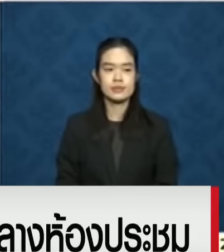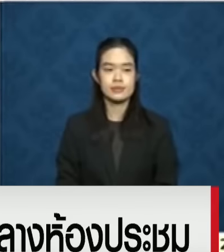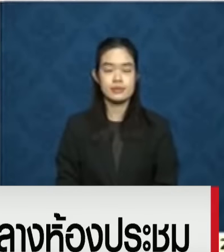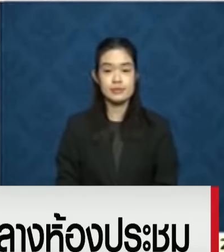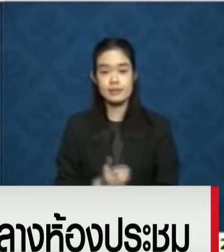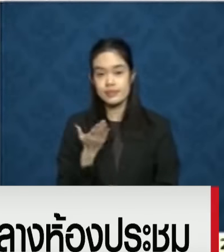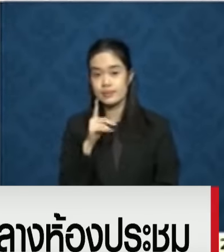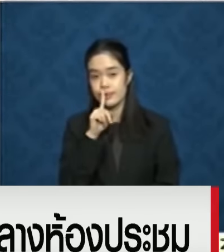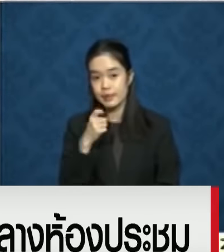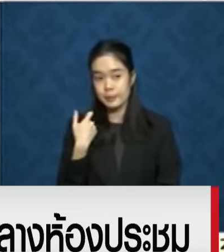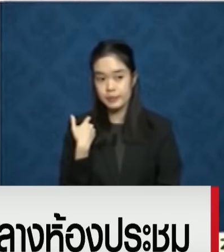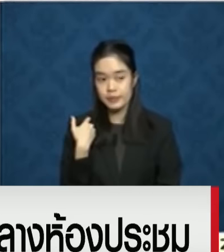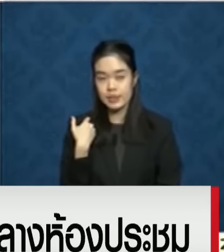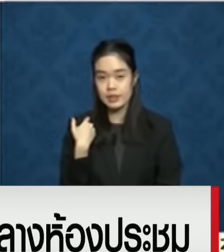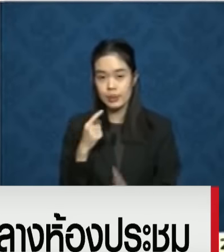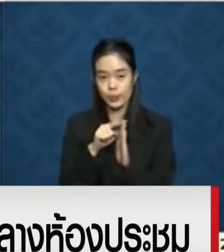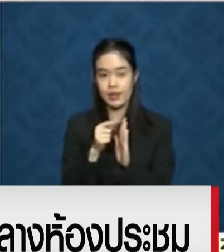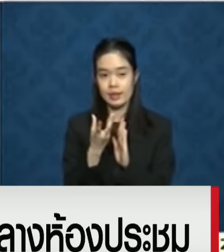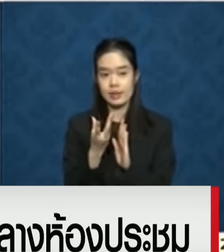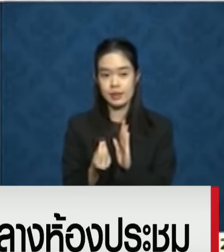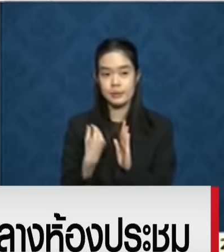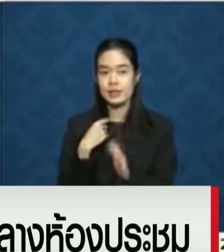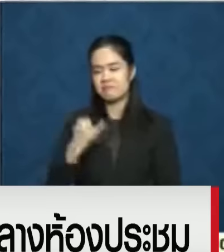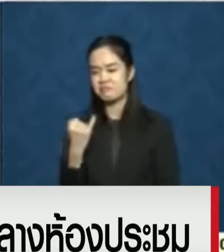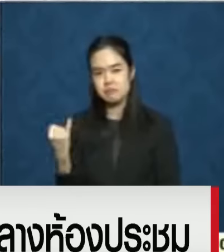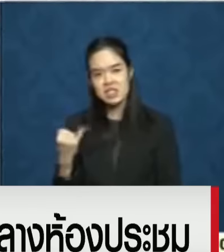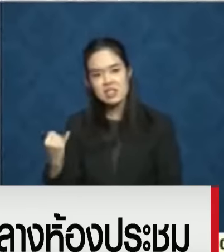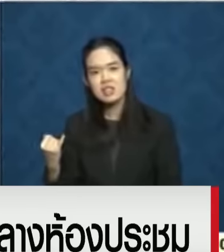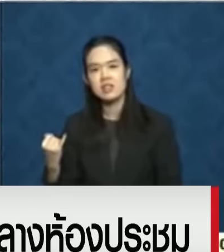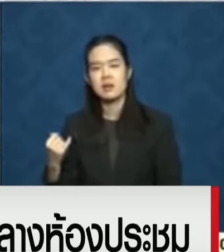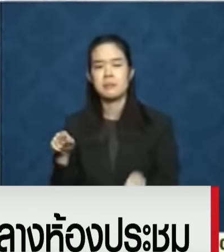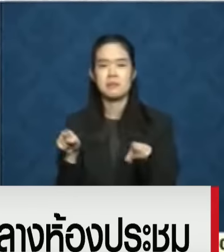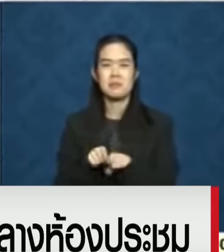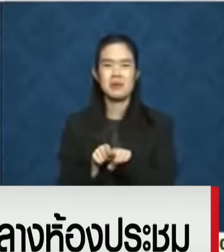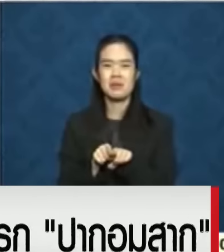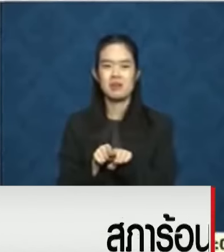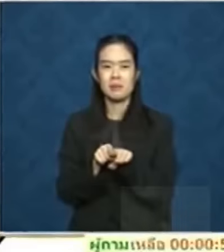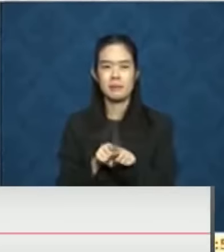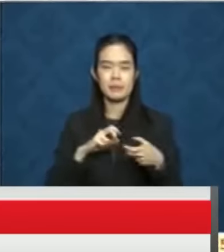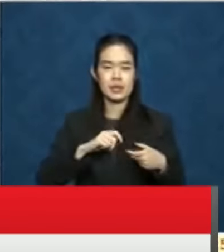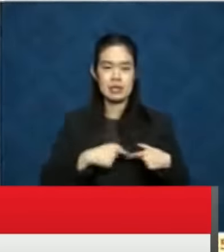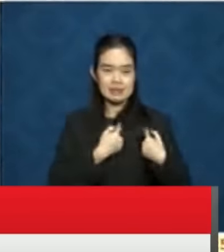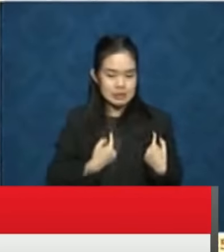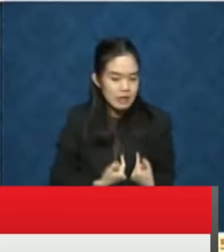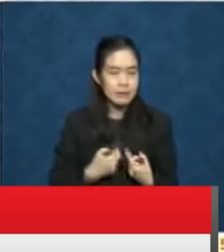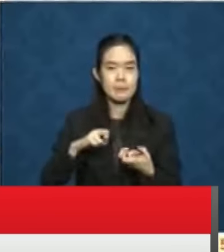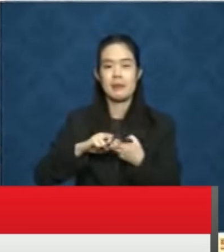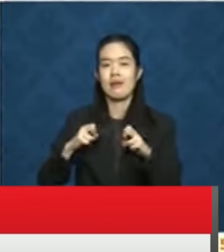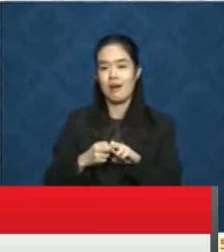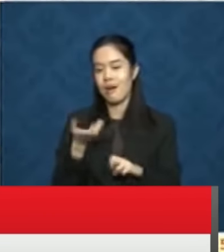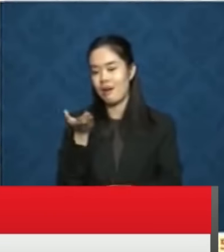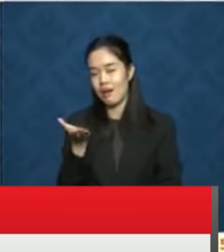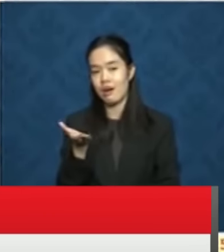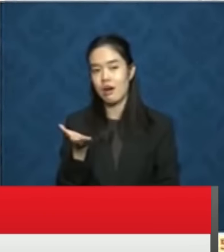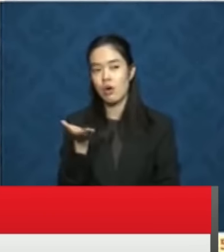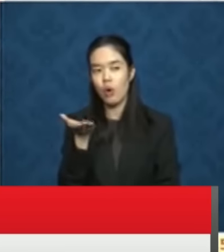ยมีอะไรอีกมั้ยครับเหลือเวลาเล็กน้อยแต่ไม่ให้ถามแล้วนะครับดิฉันขอแค่คำขอโทษอย่างจริงใจจากนะคะผู้บริหารกระทรวง